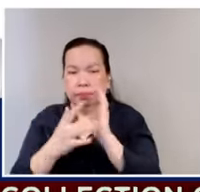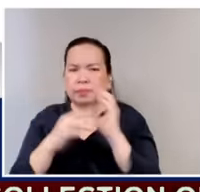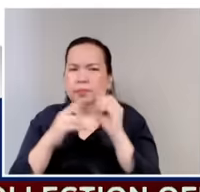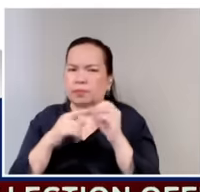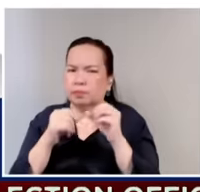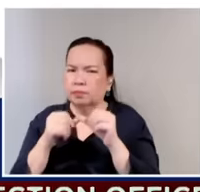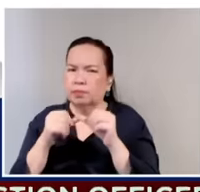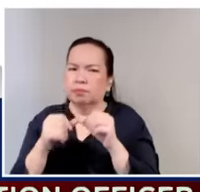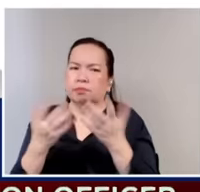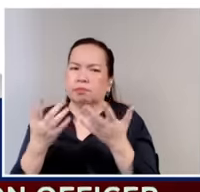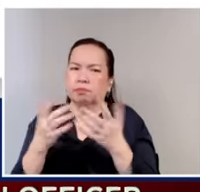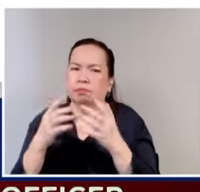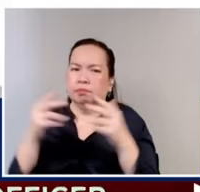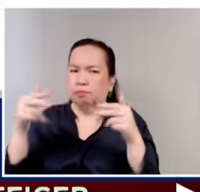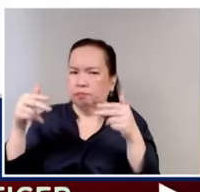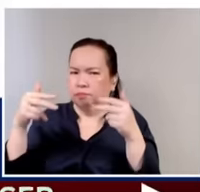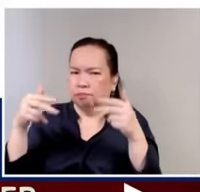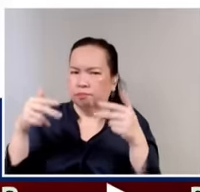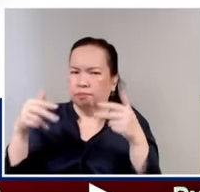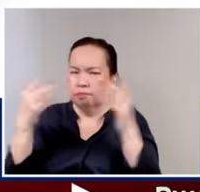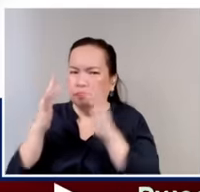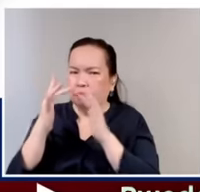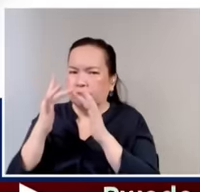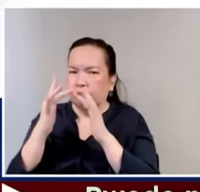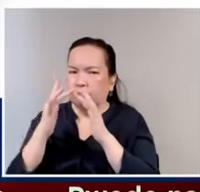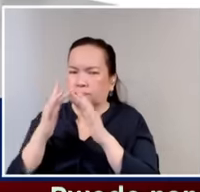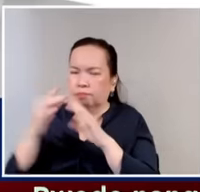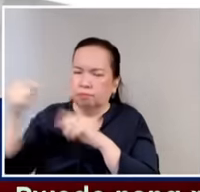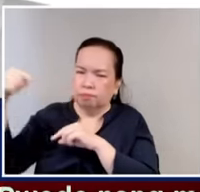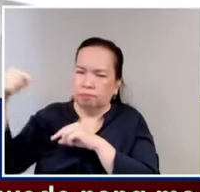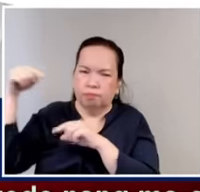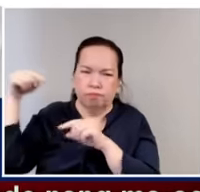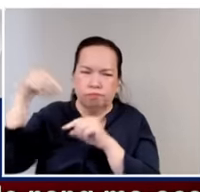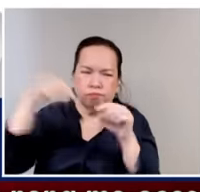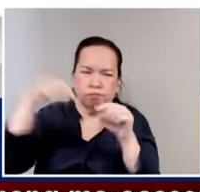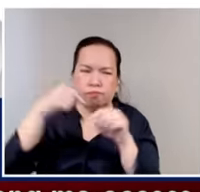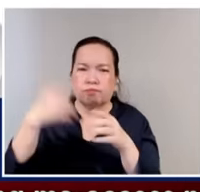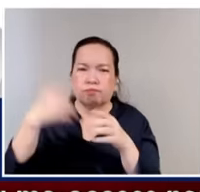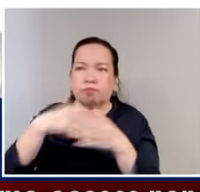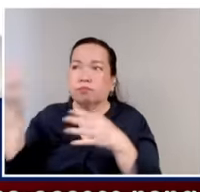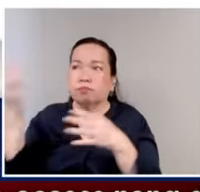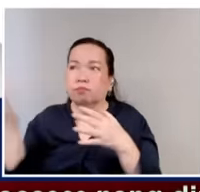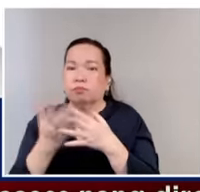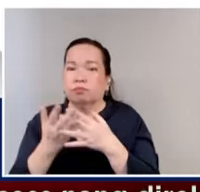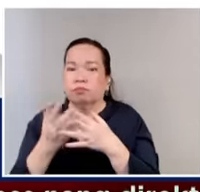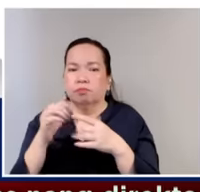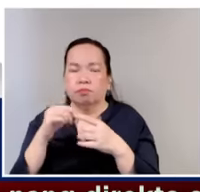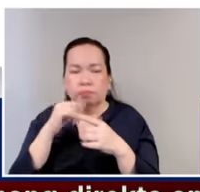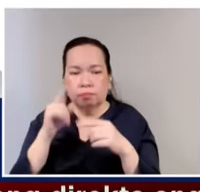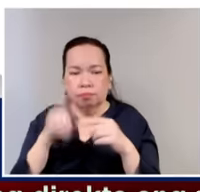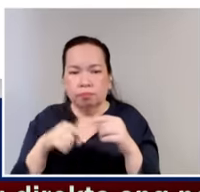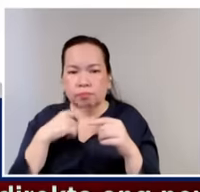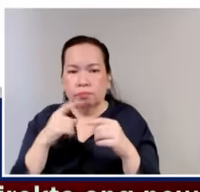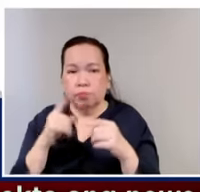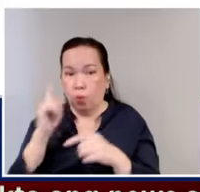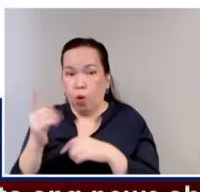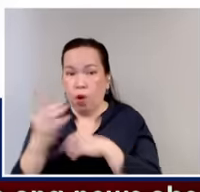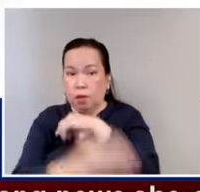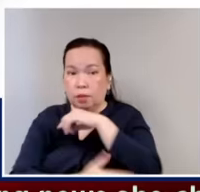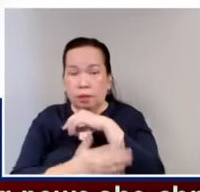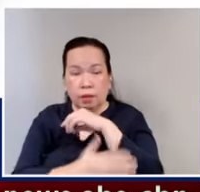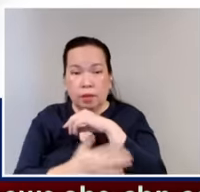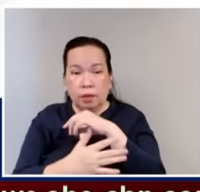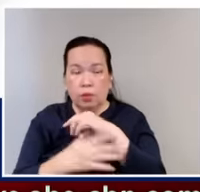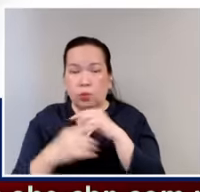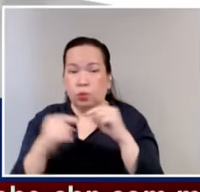cyber attacks mula sa labas ng bansa. Hindi naman matiyak ni Malaya kung sa iisang bansa lamang galing ang mga pag-atake.